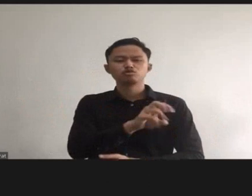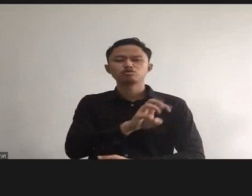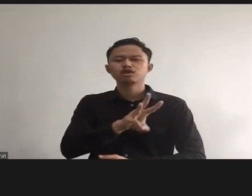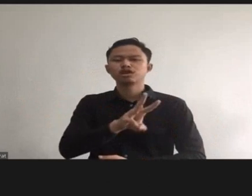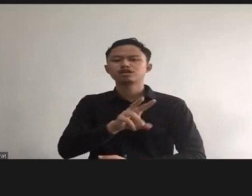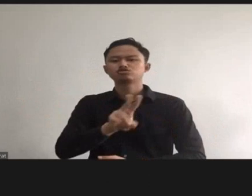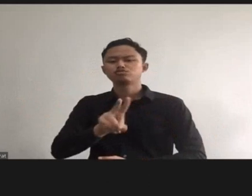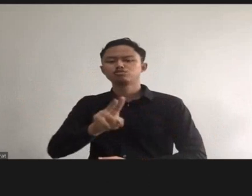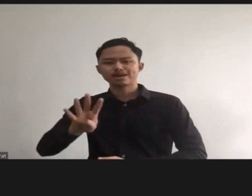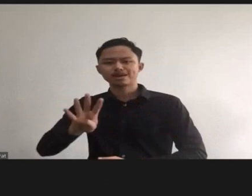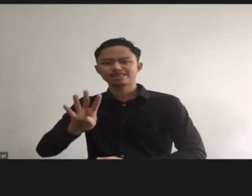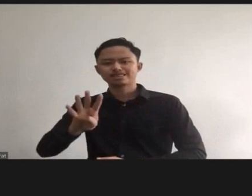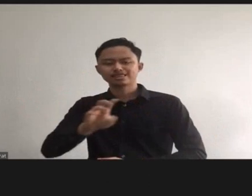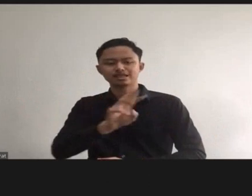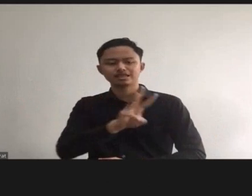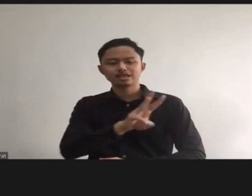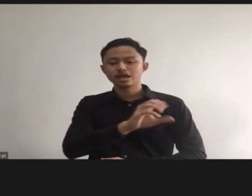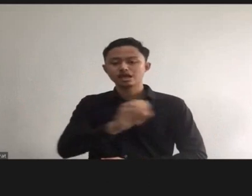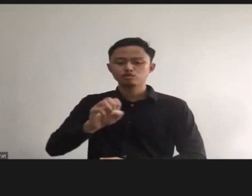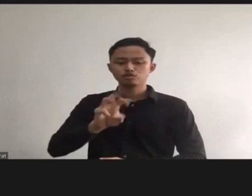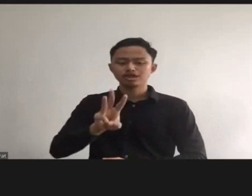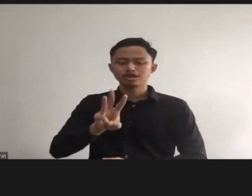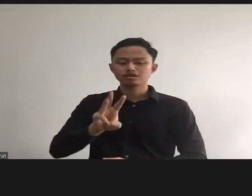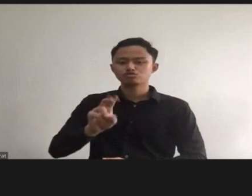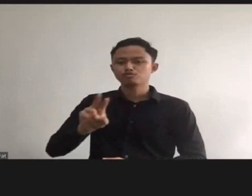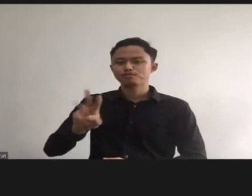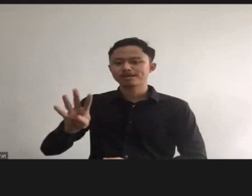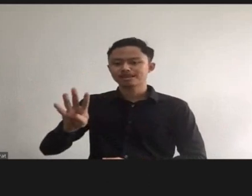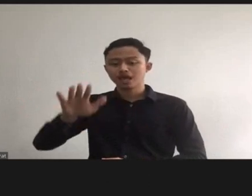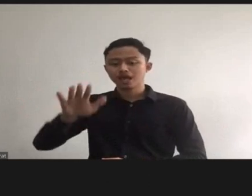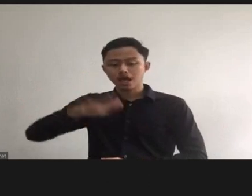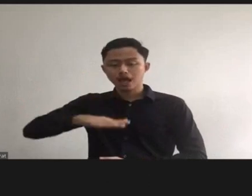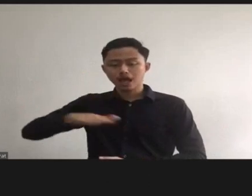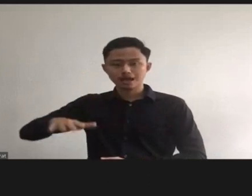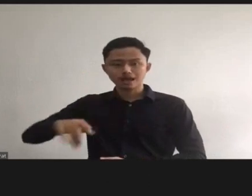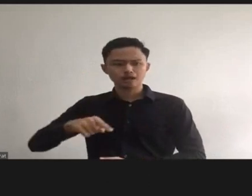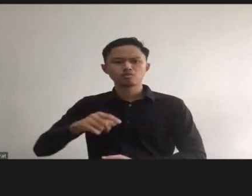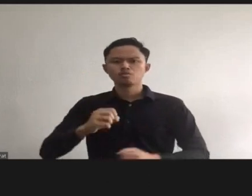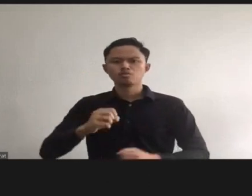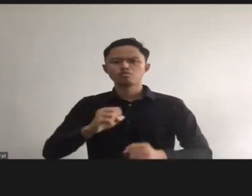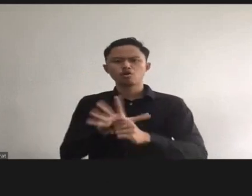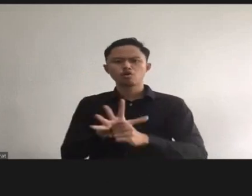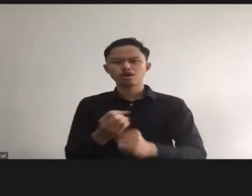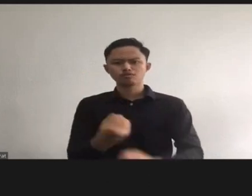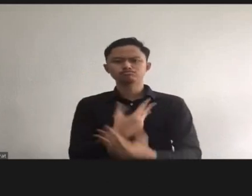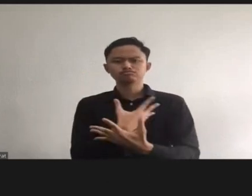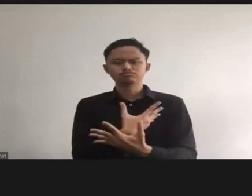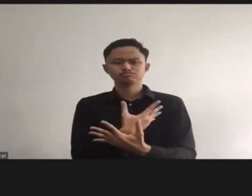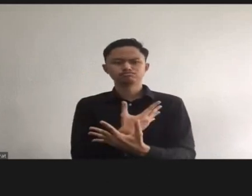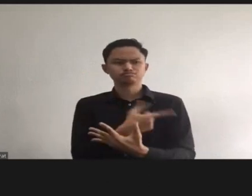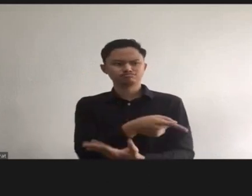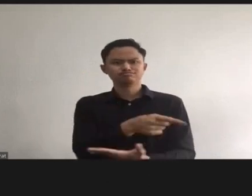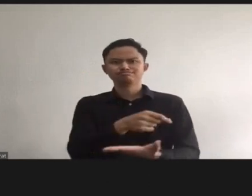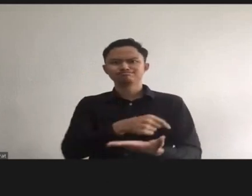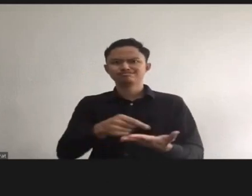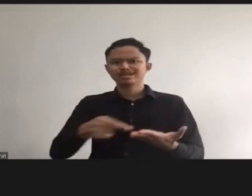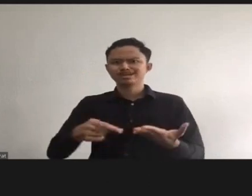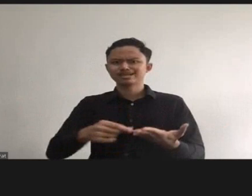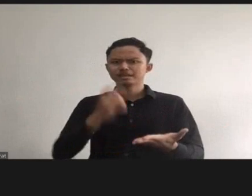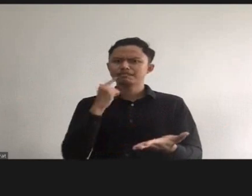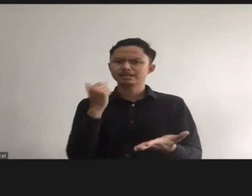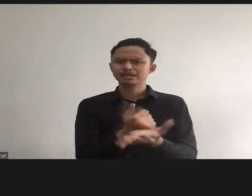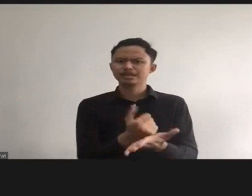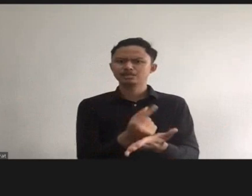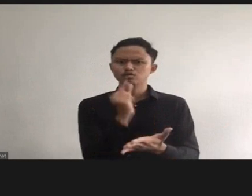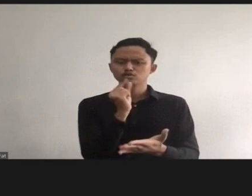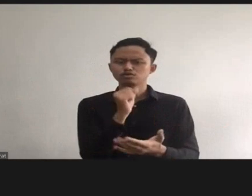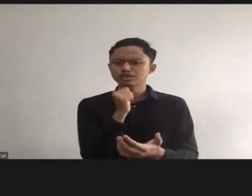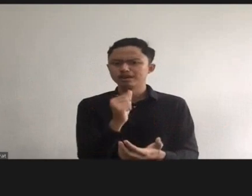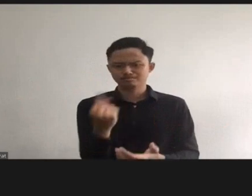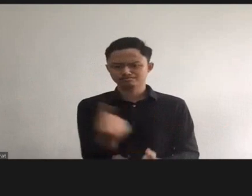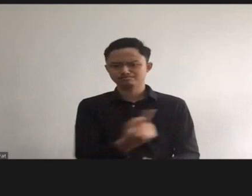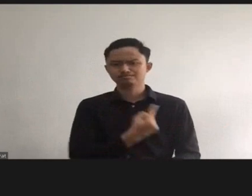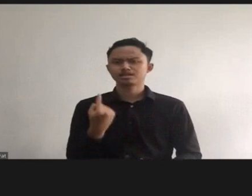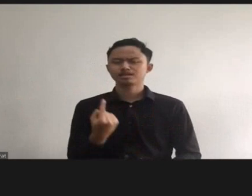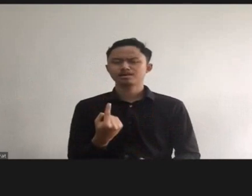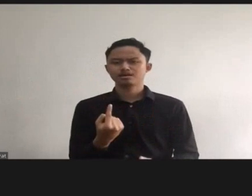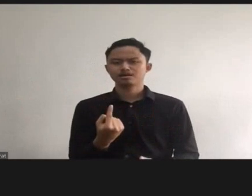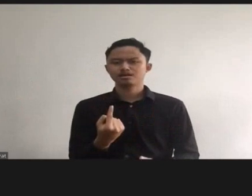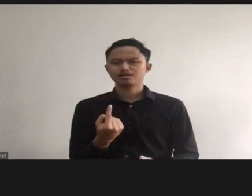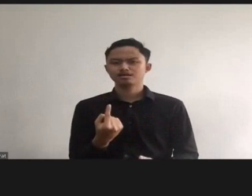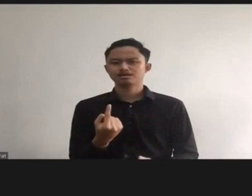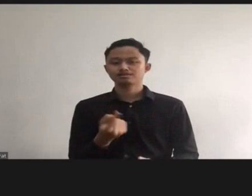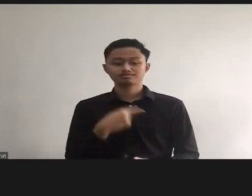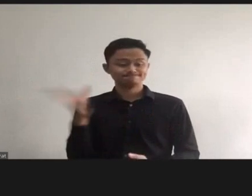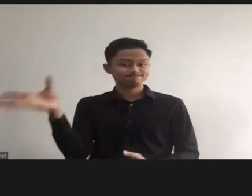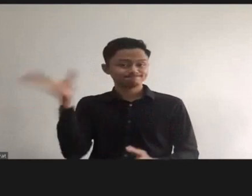anak PDP ya COVID-19. Jadi ini jadi catatan yang penting bagi kita. Maka kemudian kita dengar